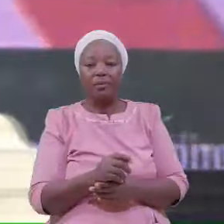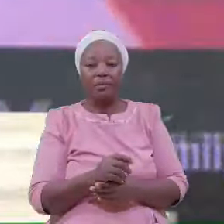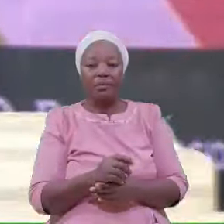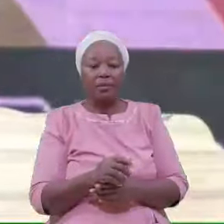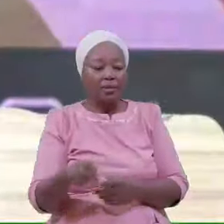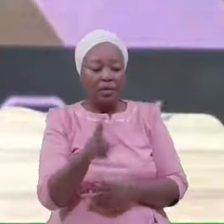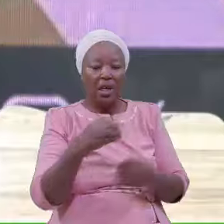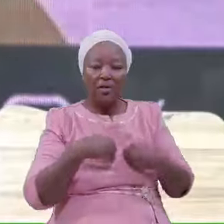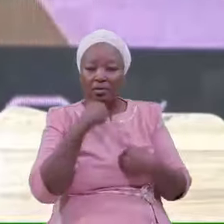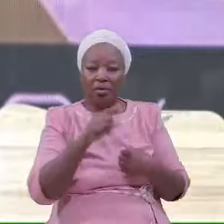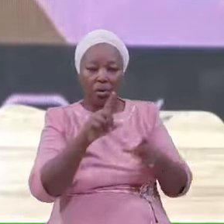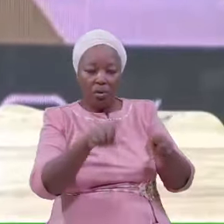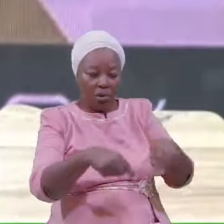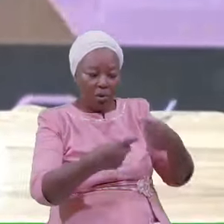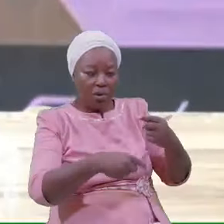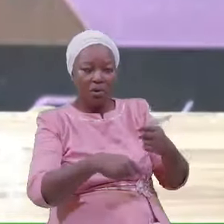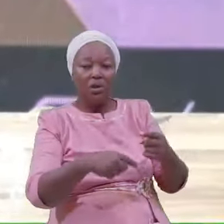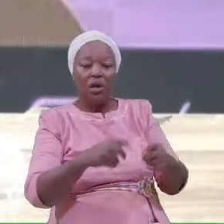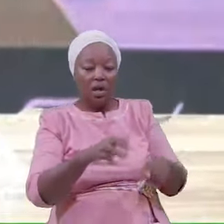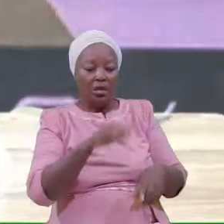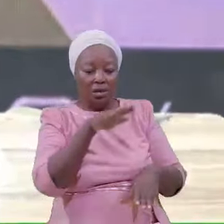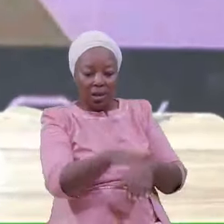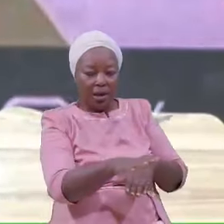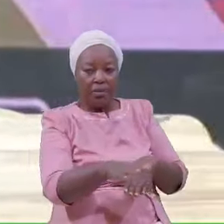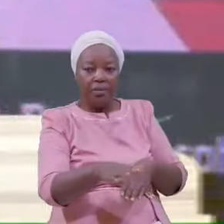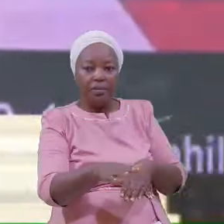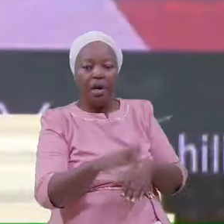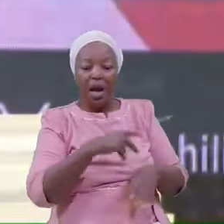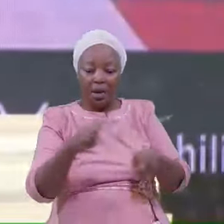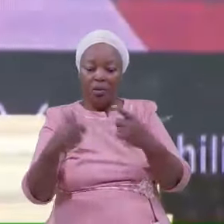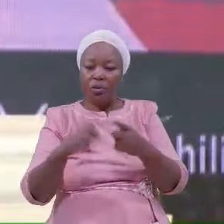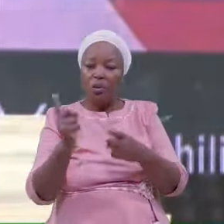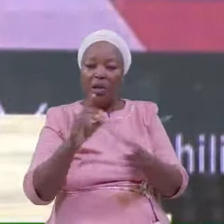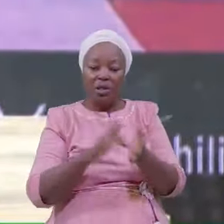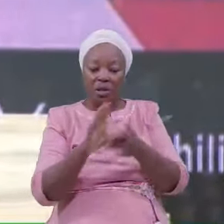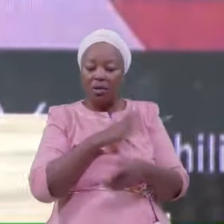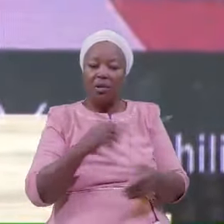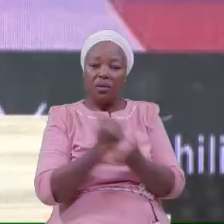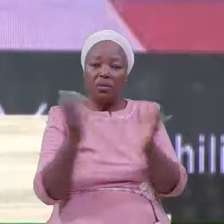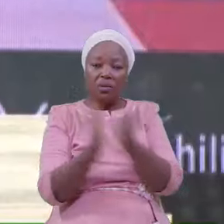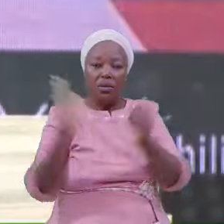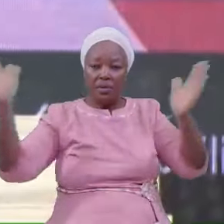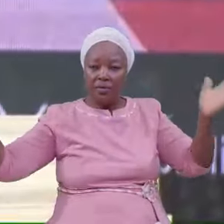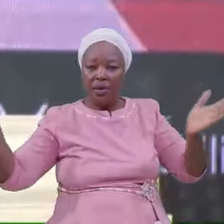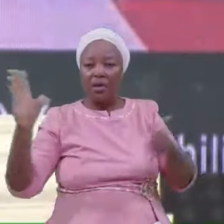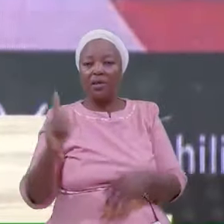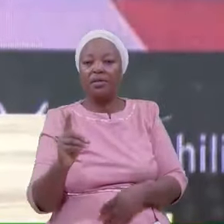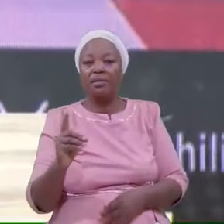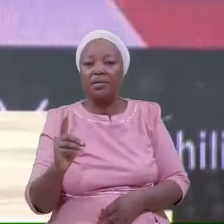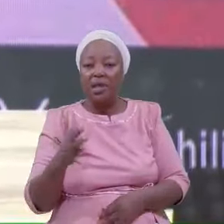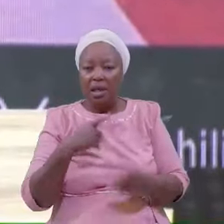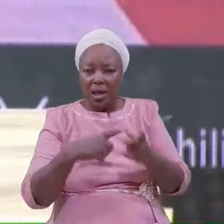stepped where Jesus was crucified. Hindi pa nakita kung saan ipinako si Jesus. And they don't have